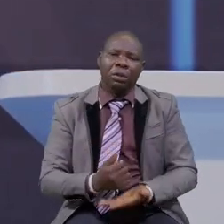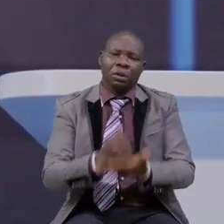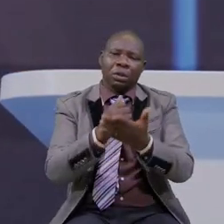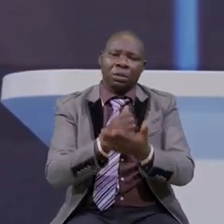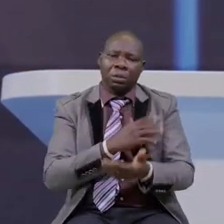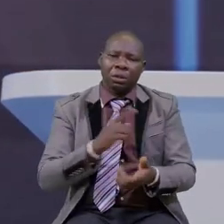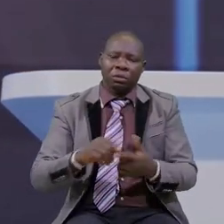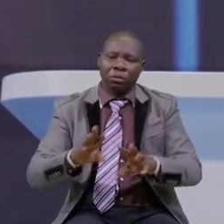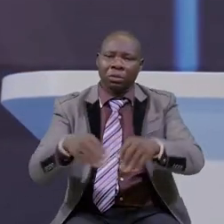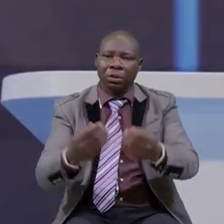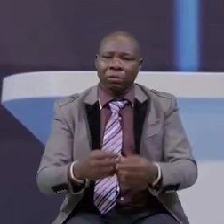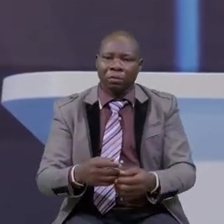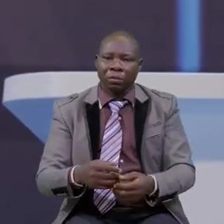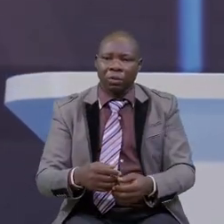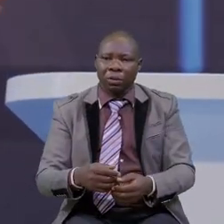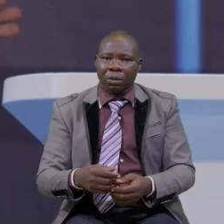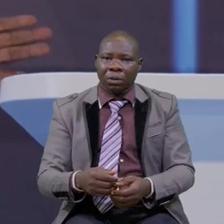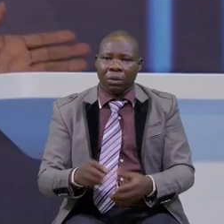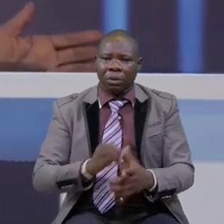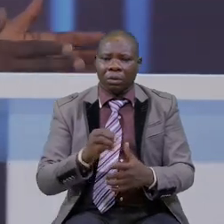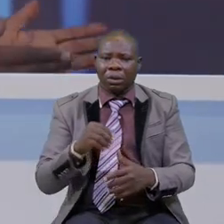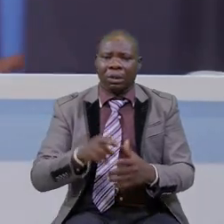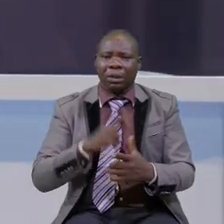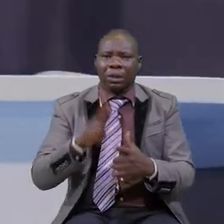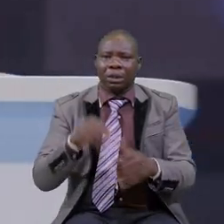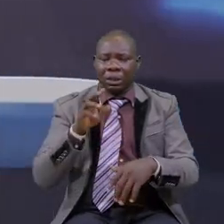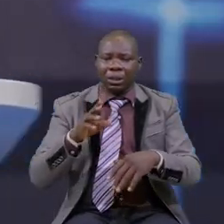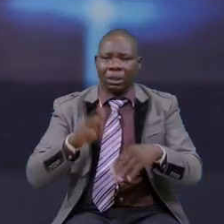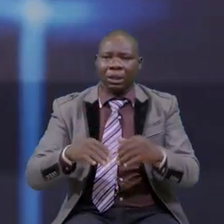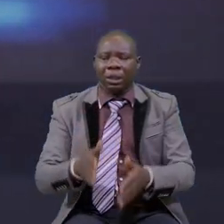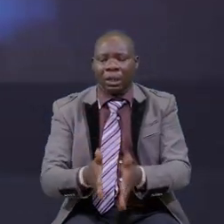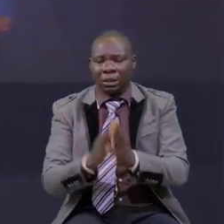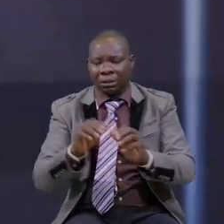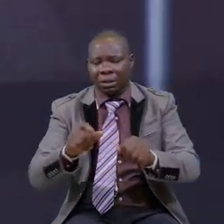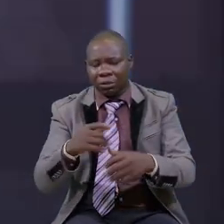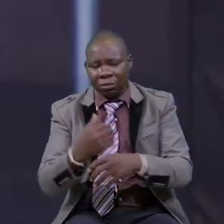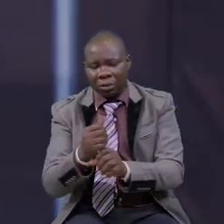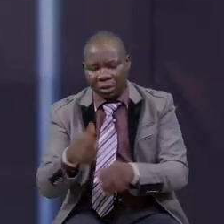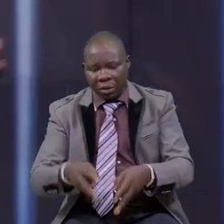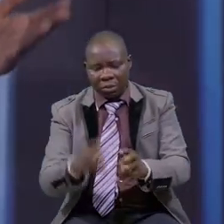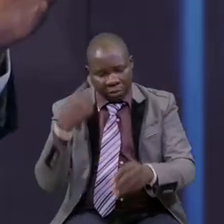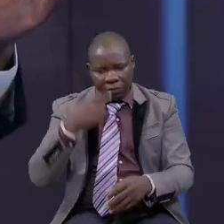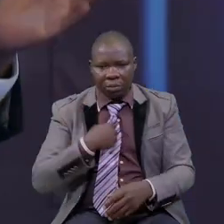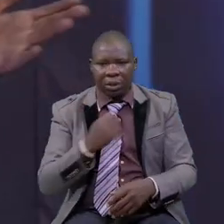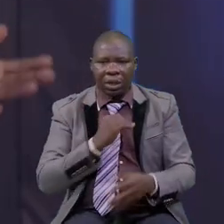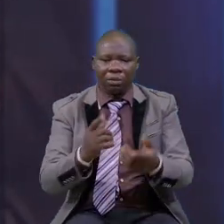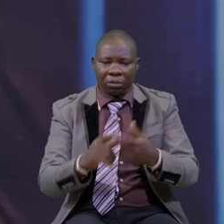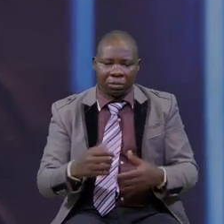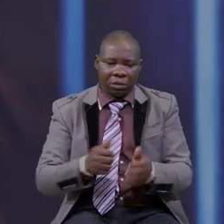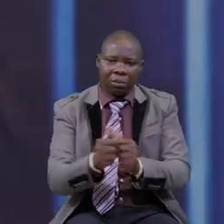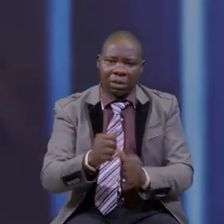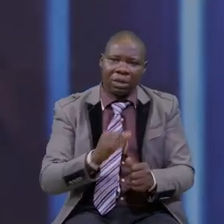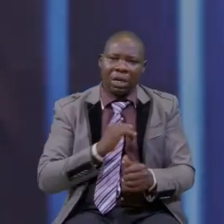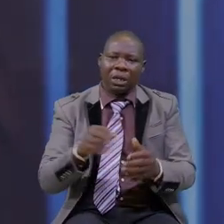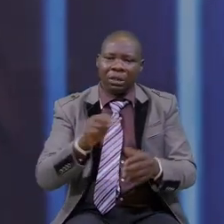de donner. Au lieu de demander, est-ce que je peux passer? Est-ce que vous pouvez me laisser le chemin? Je veux essayer d'attirer ton